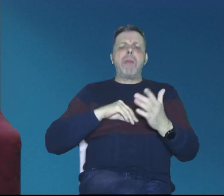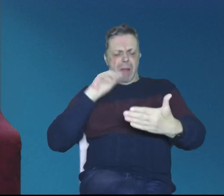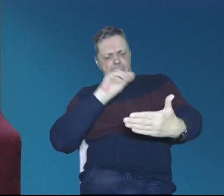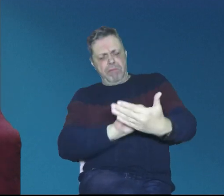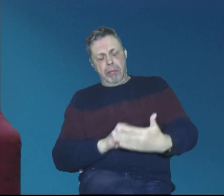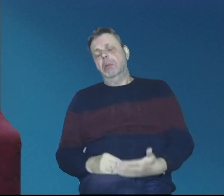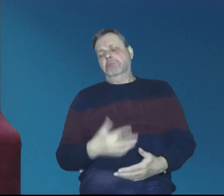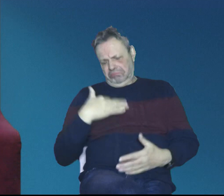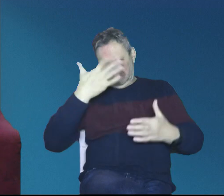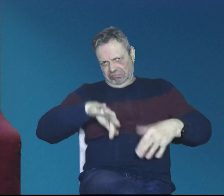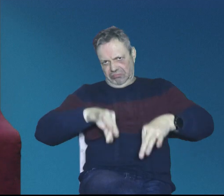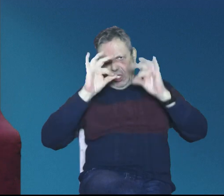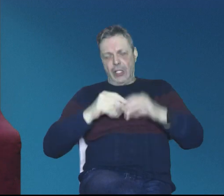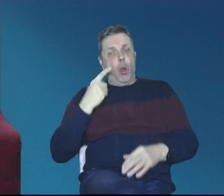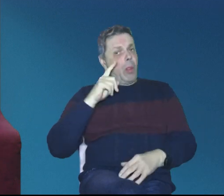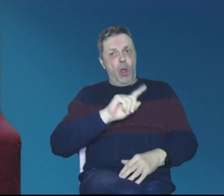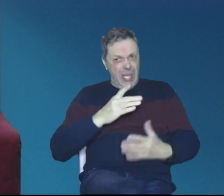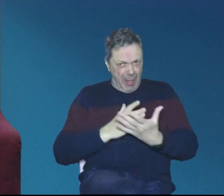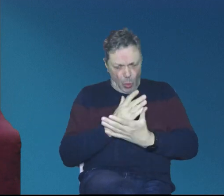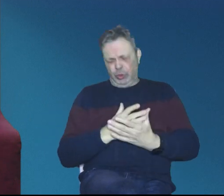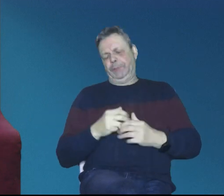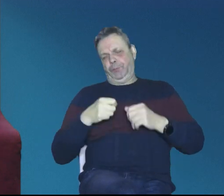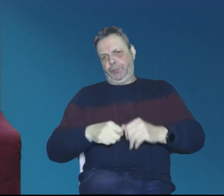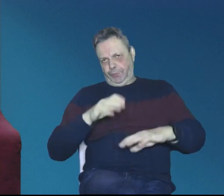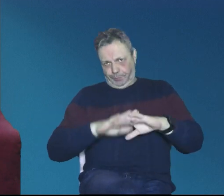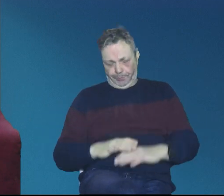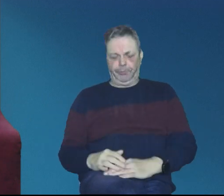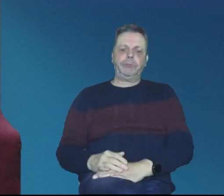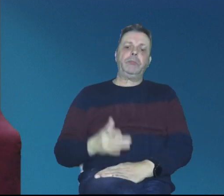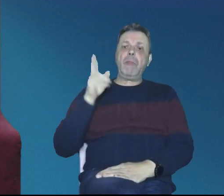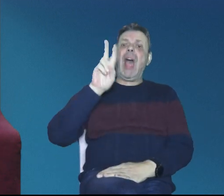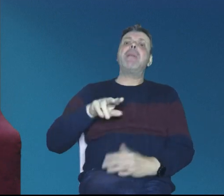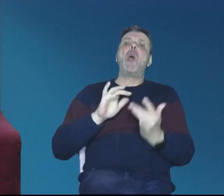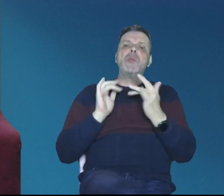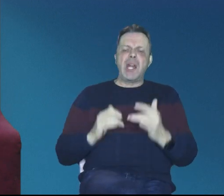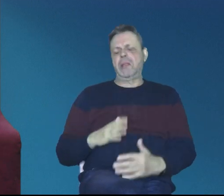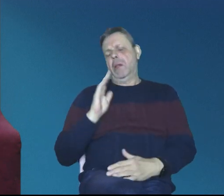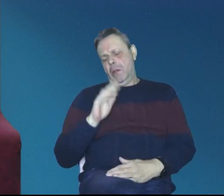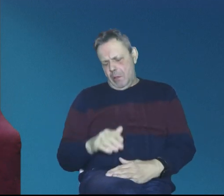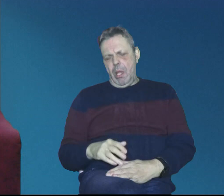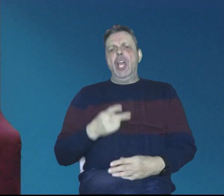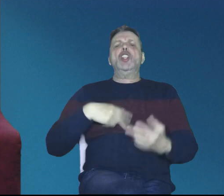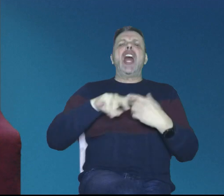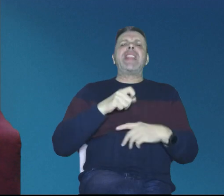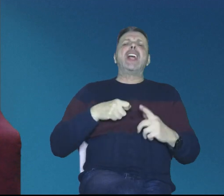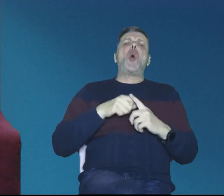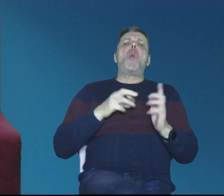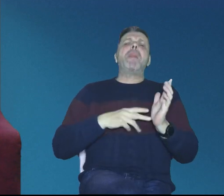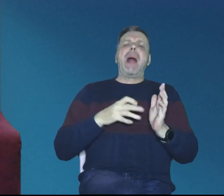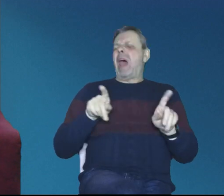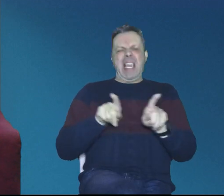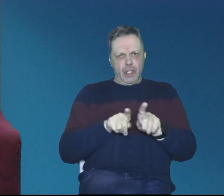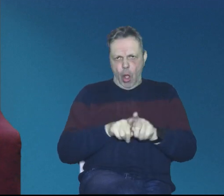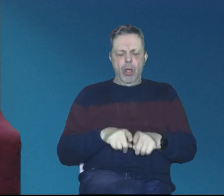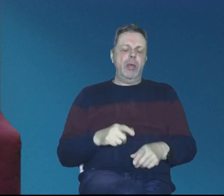s Kolumbinama pa doći do nas. Oni koji se ne služe društvenim mrežama, a služe se internetom, mogu ukucati Šetnja